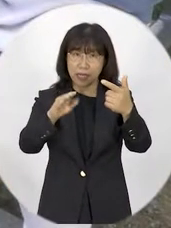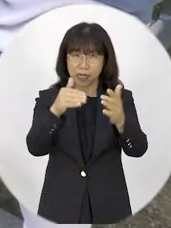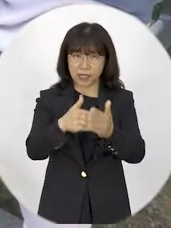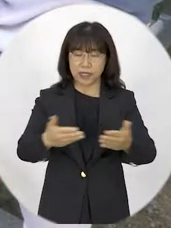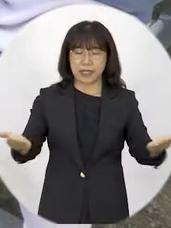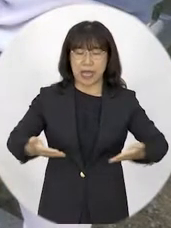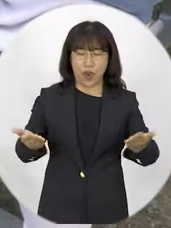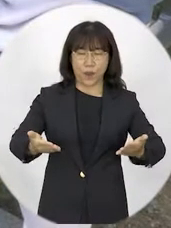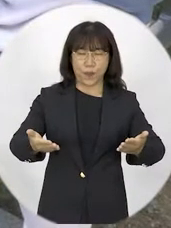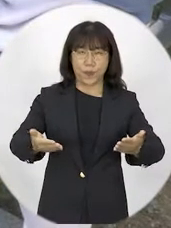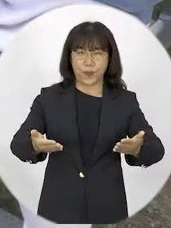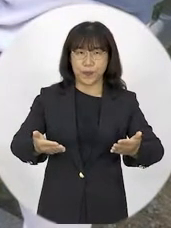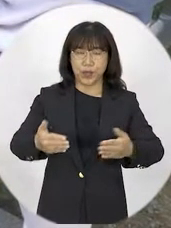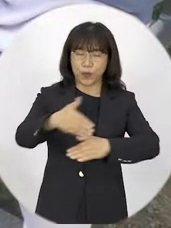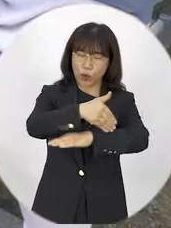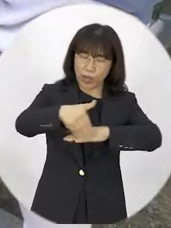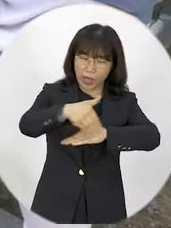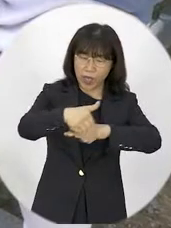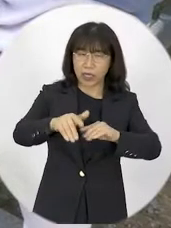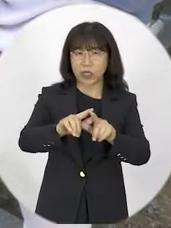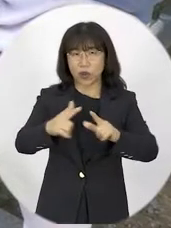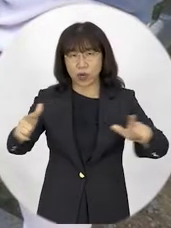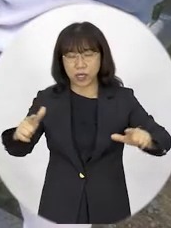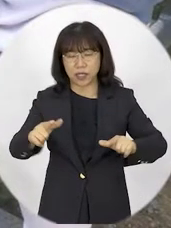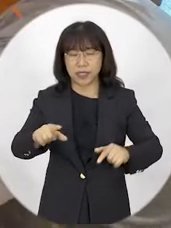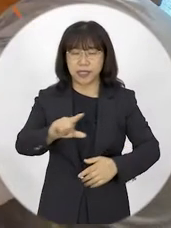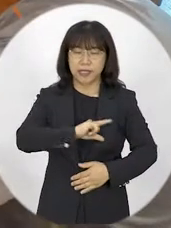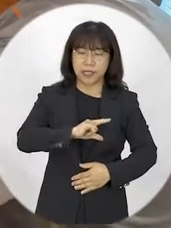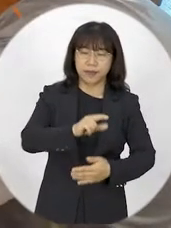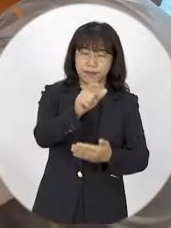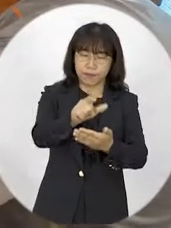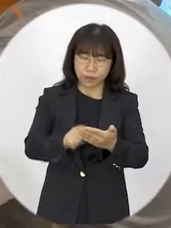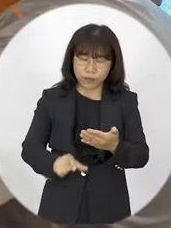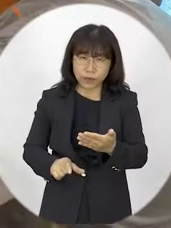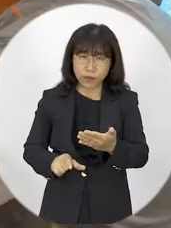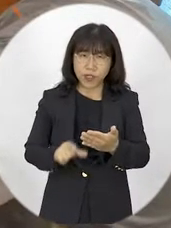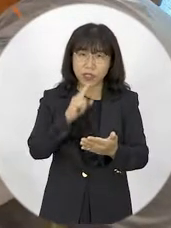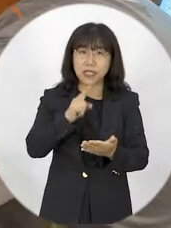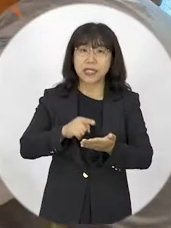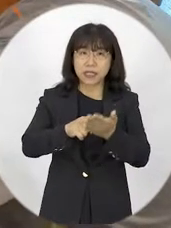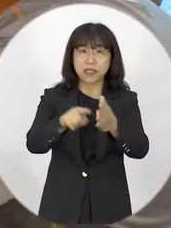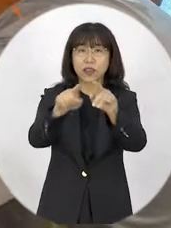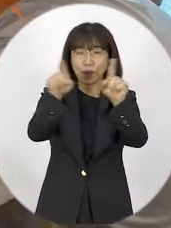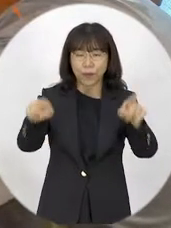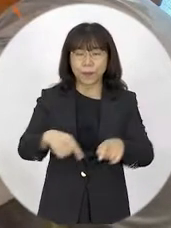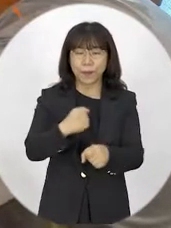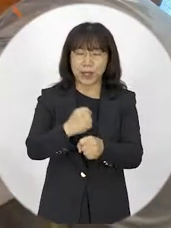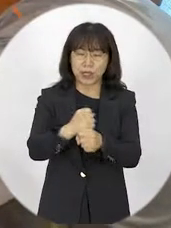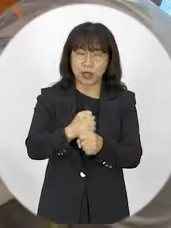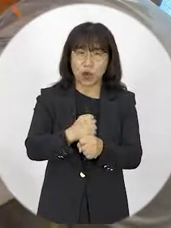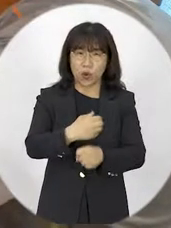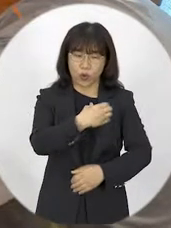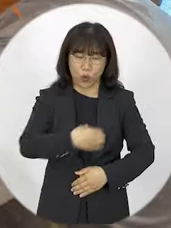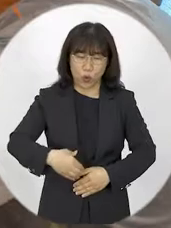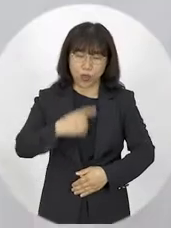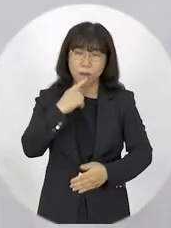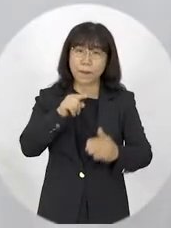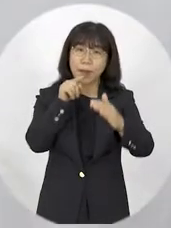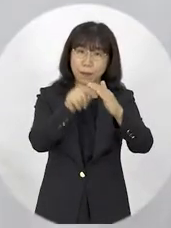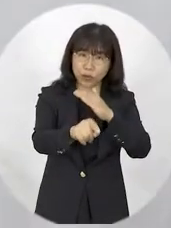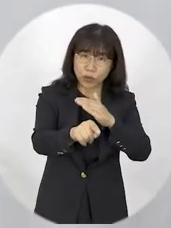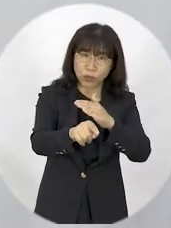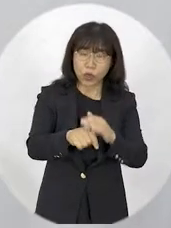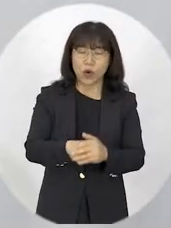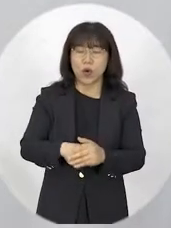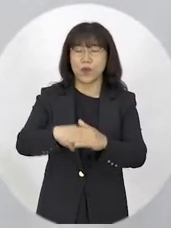24일까지 사업 제안서, 사업 계획서, 참여자 명단 등 신청 서식을 작성해 동주민센터를